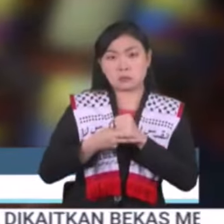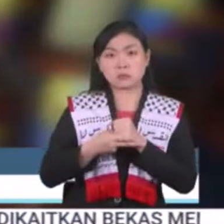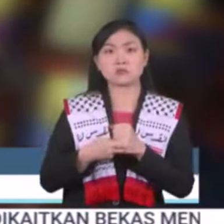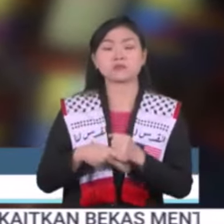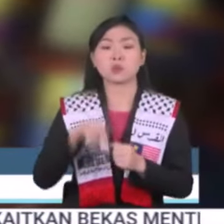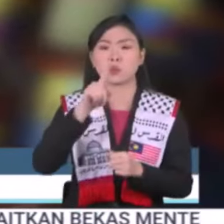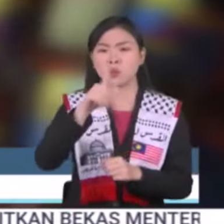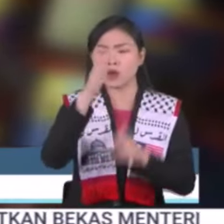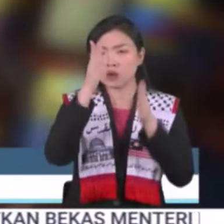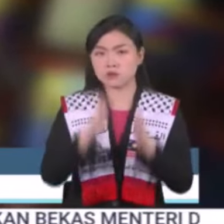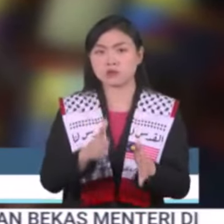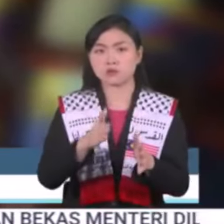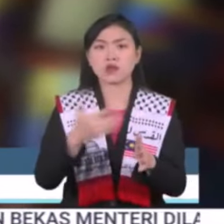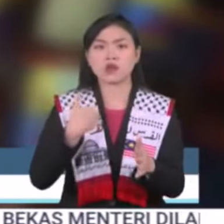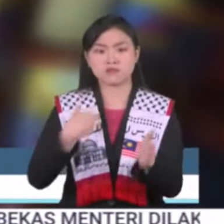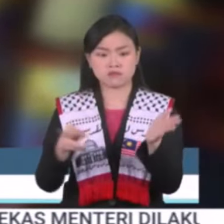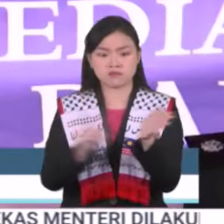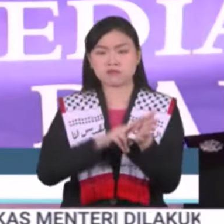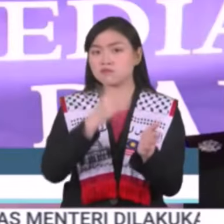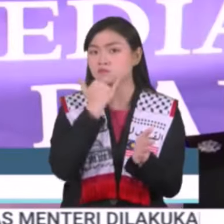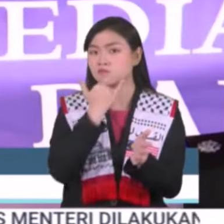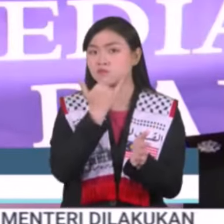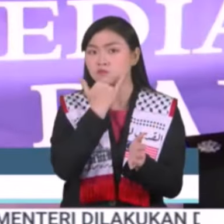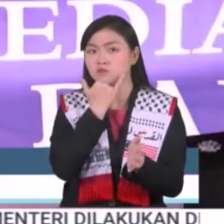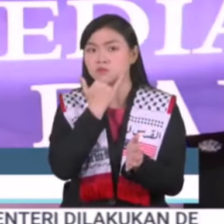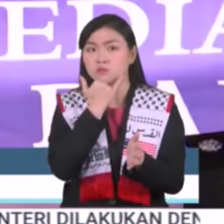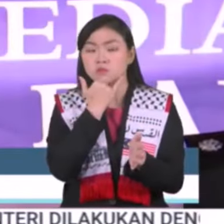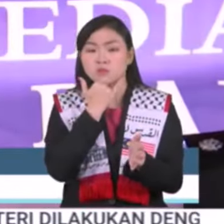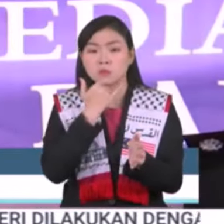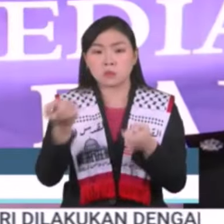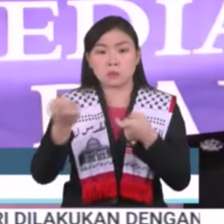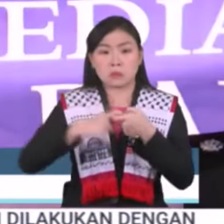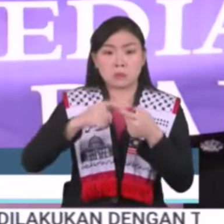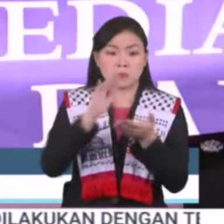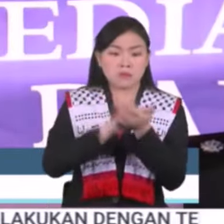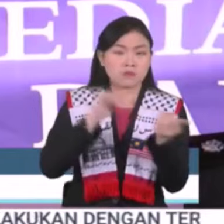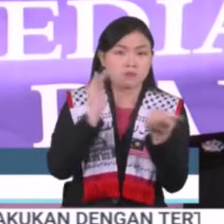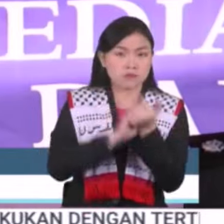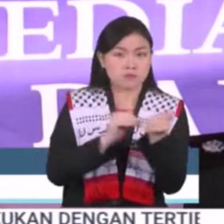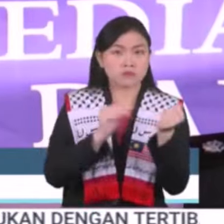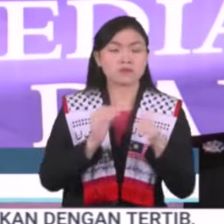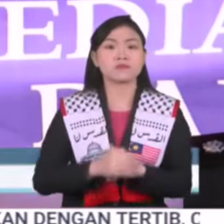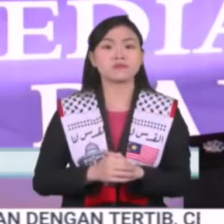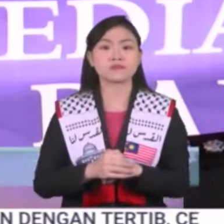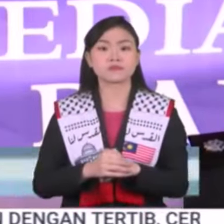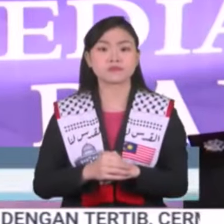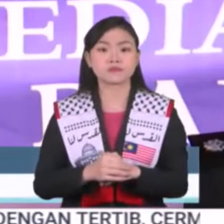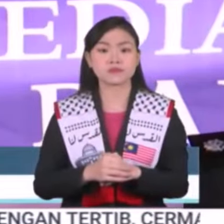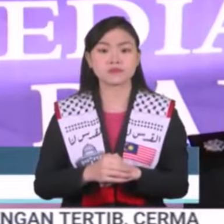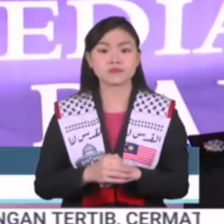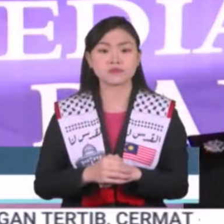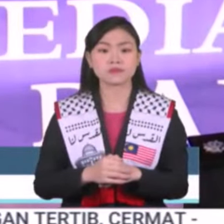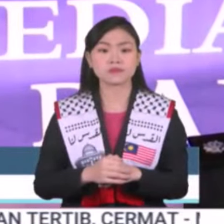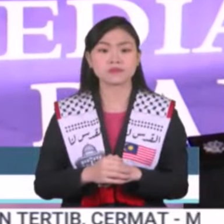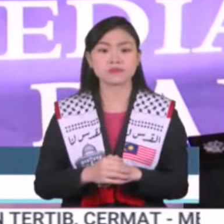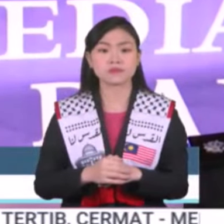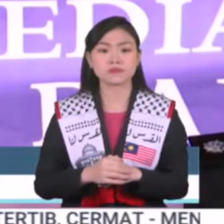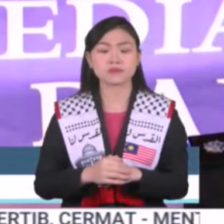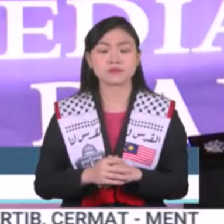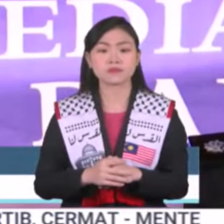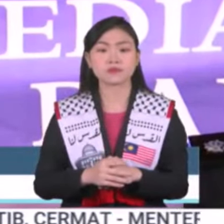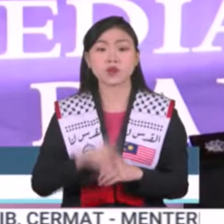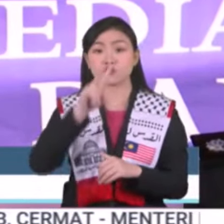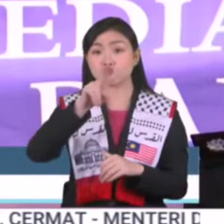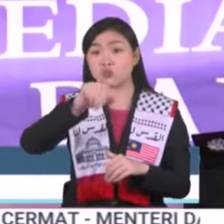Salah seorang suspek mempunyai rekod jenayah bersabit akta pertaruhan. Polis juga telah mengenal pasti butiran 2 lagi suspek dalam kes